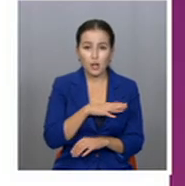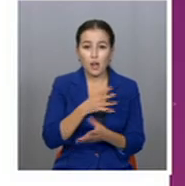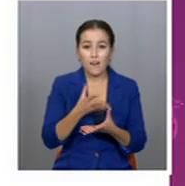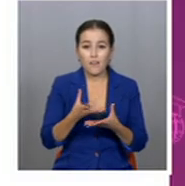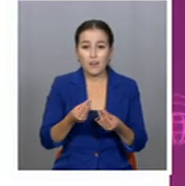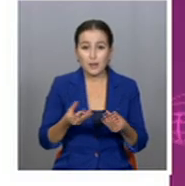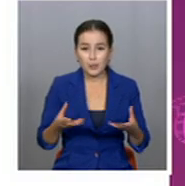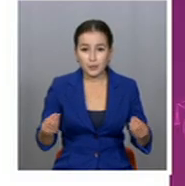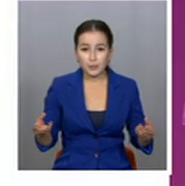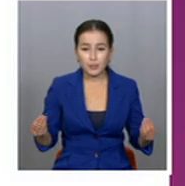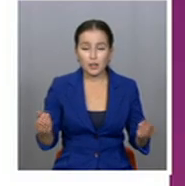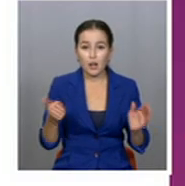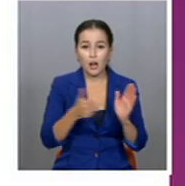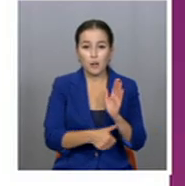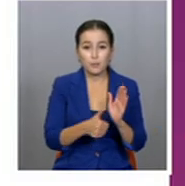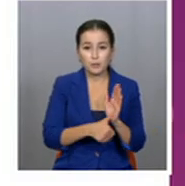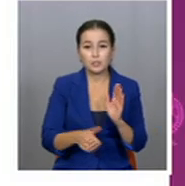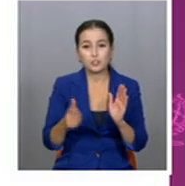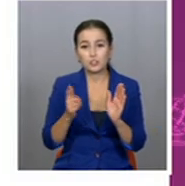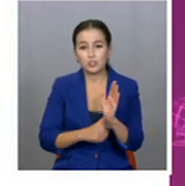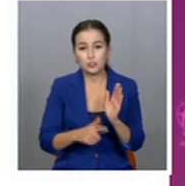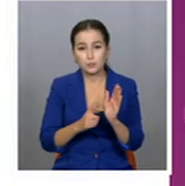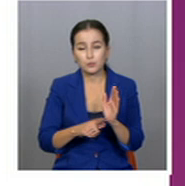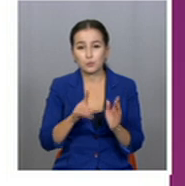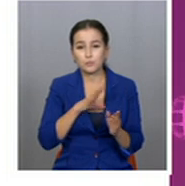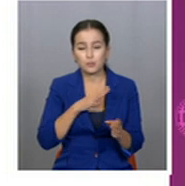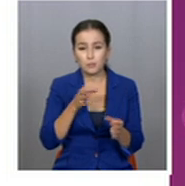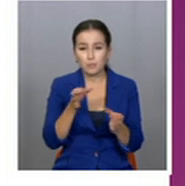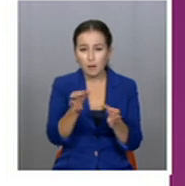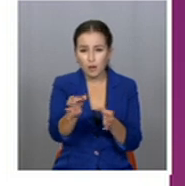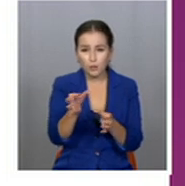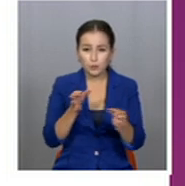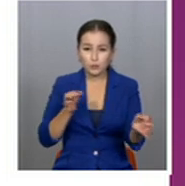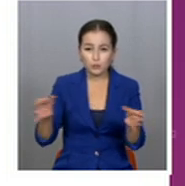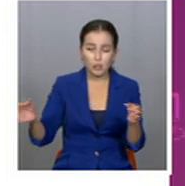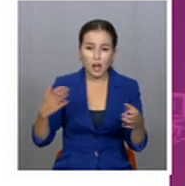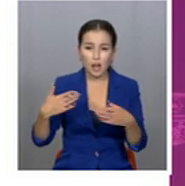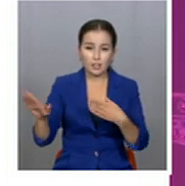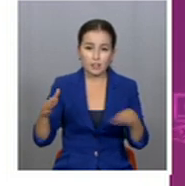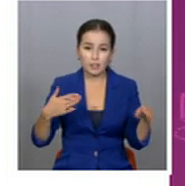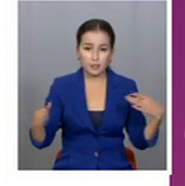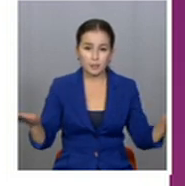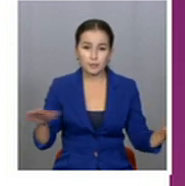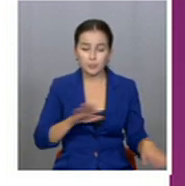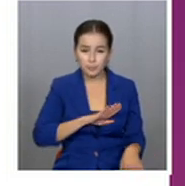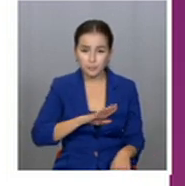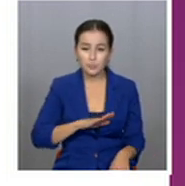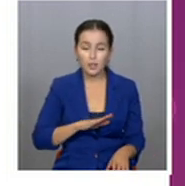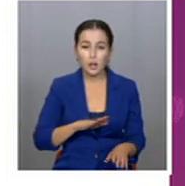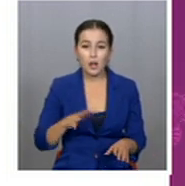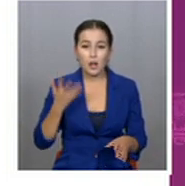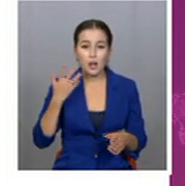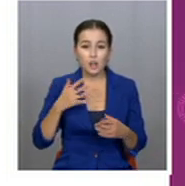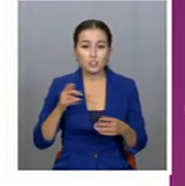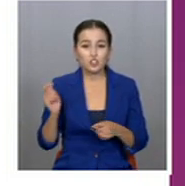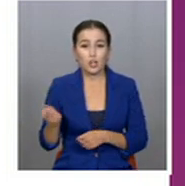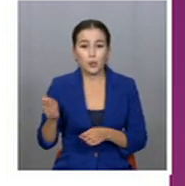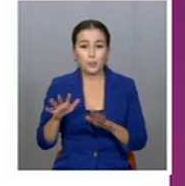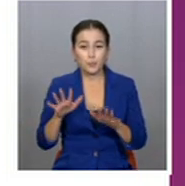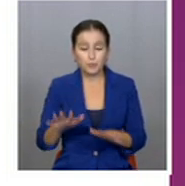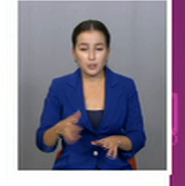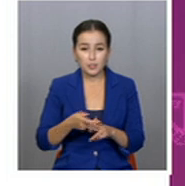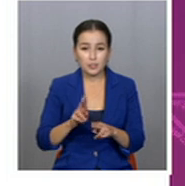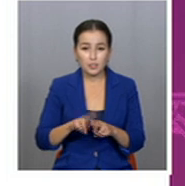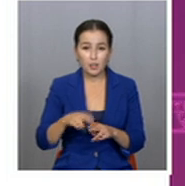отарлар 60-70 бас болатындай ұсақ топтарға бөлінді. Жайлауда қауым үлкейіп, қыстағы